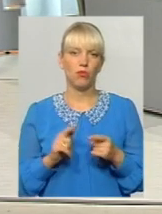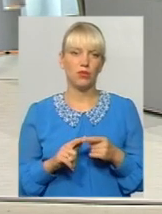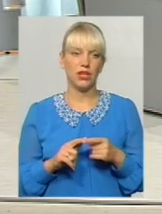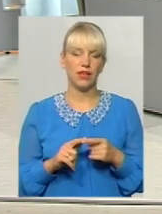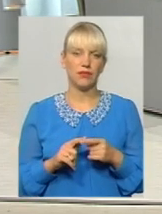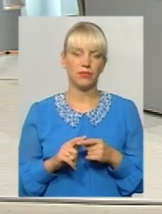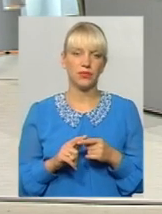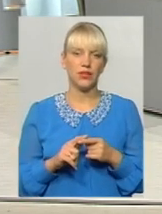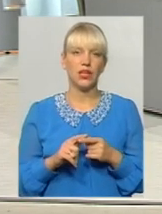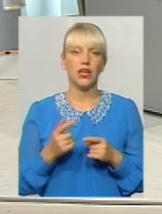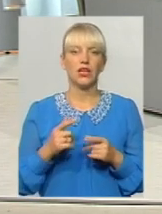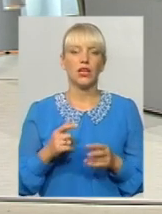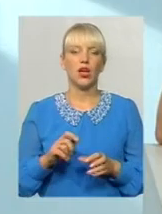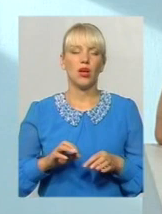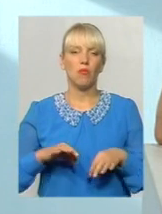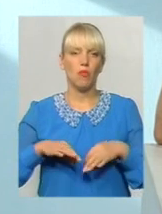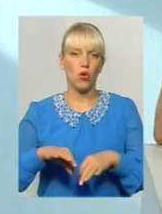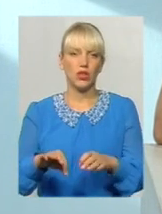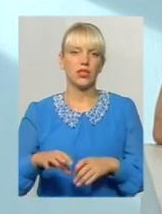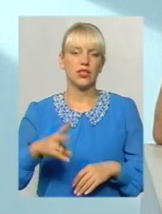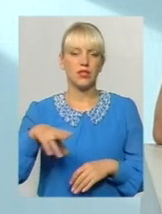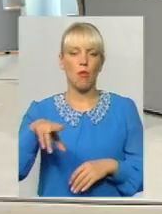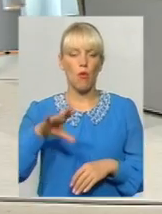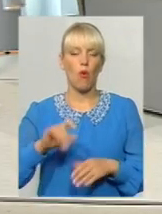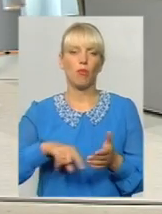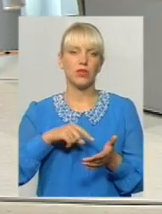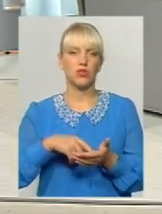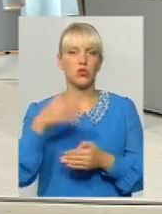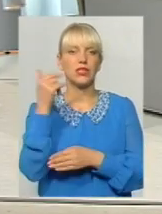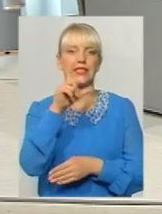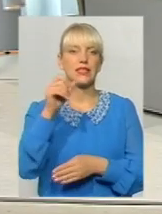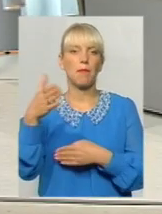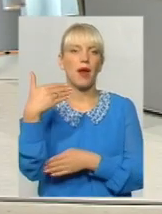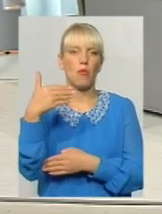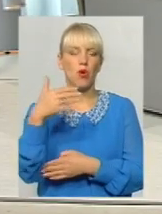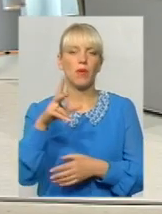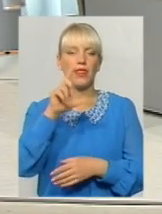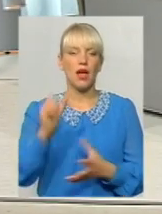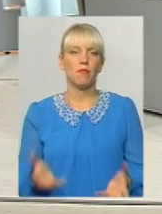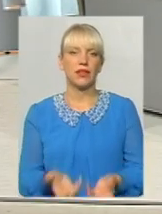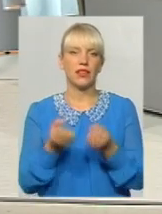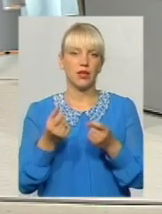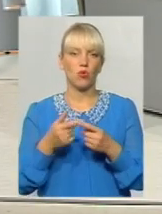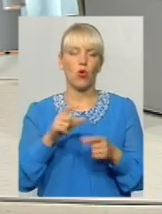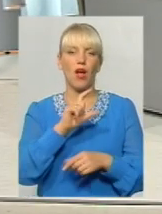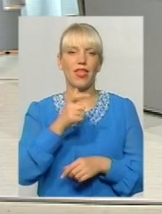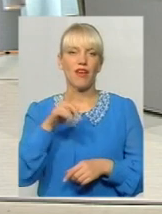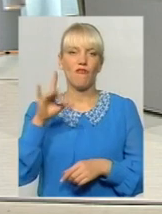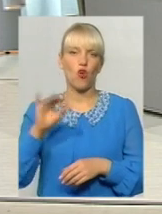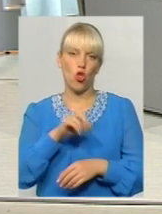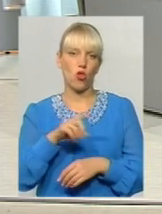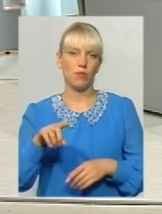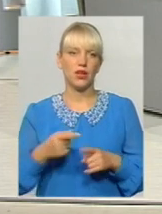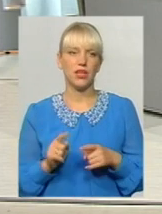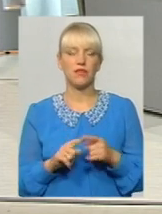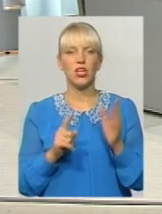бачив. Ось, ну, проїхалися містом з прапорами на, я так розумію, на підтримку євро-номерів, на те, щоб... Підтримку 6 числа в нас в Києві.